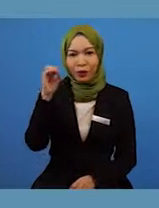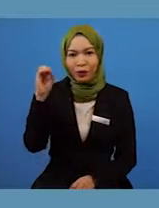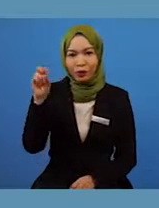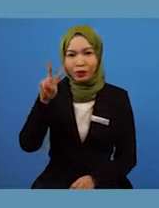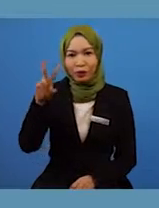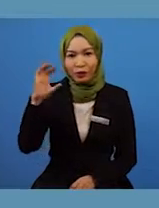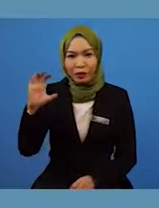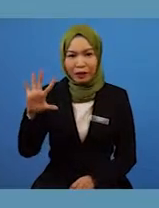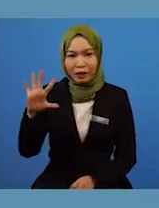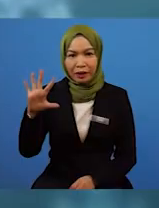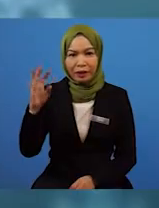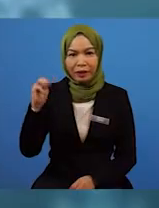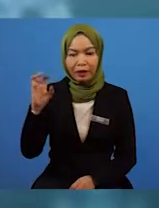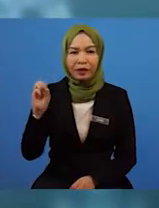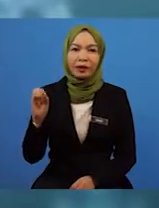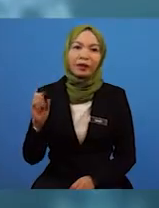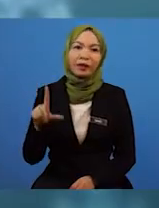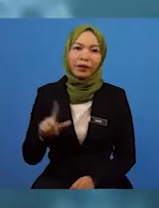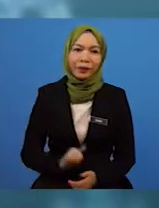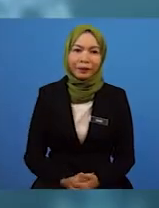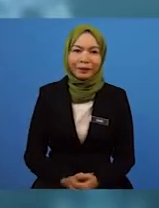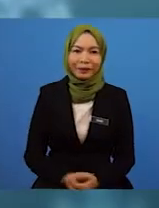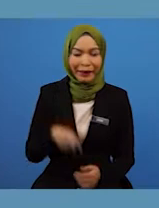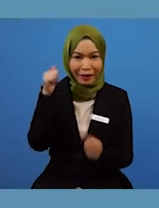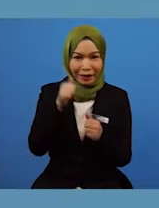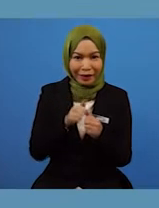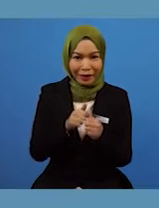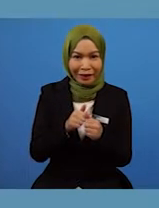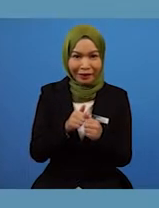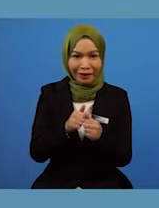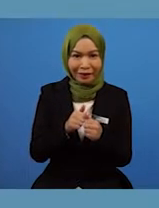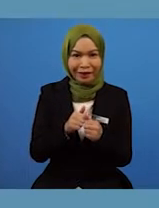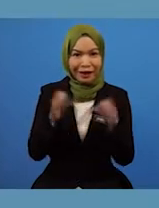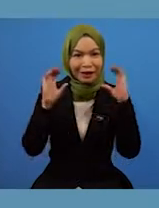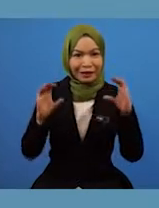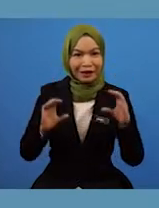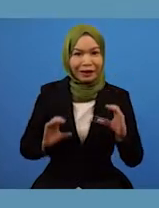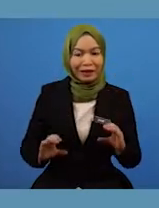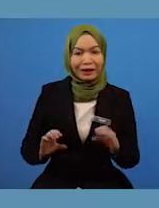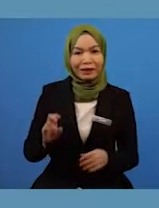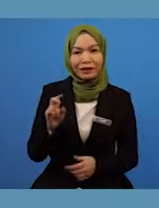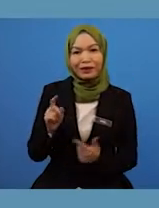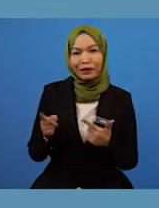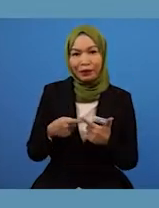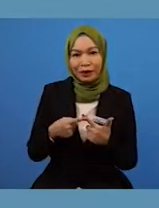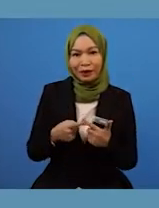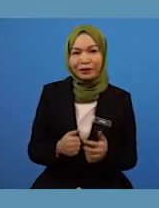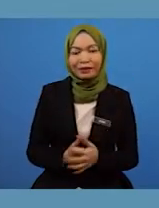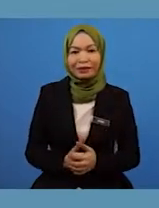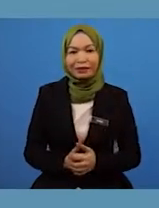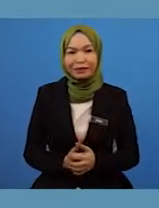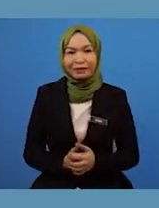0.0025 mol. Masih ingat langkah kedua? Ya, kita kena kira perubahan tenaga